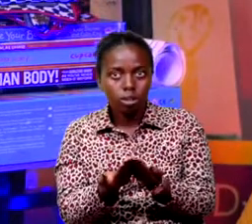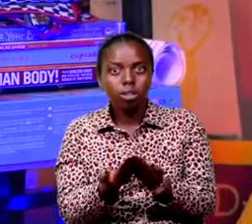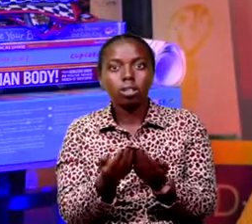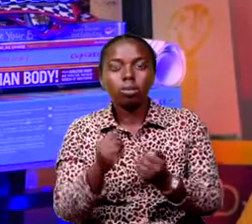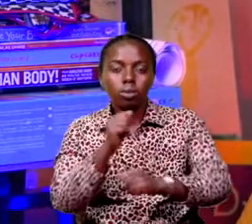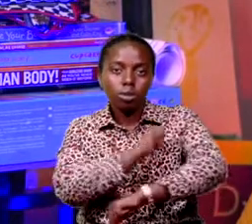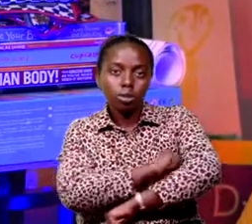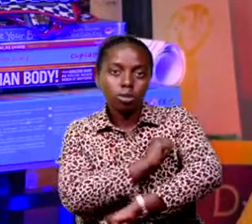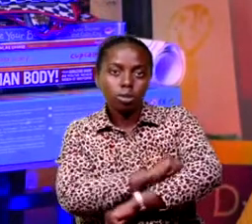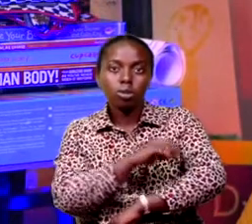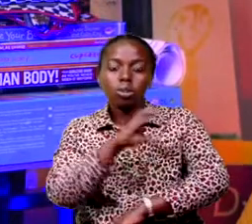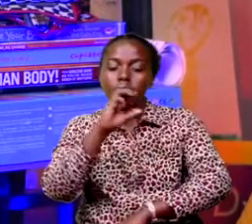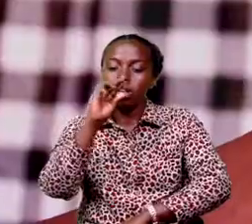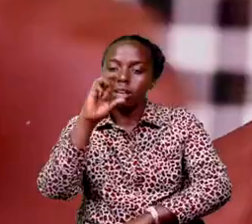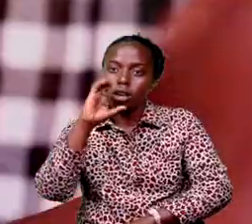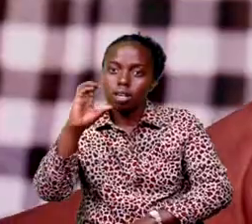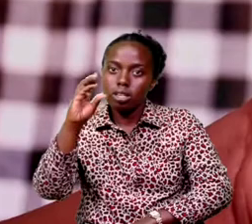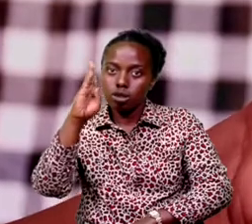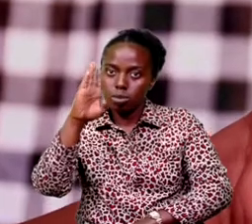Distributors cyangwa SBD